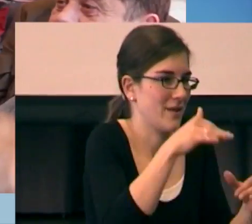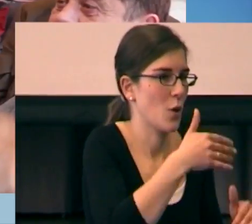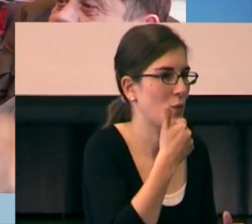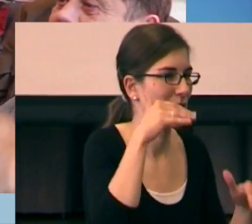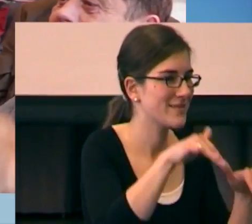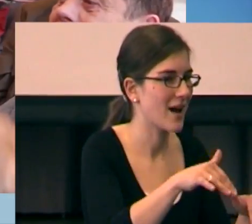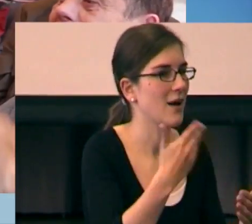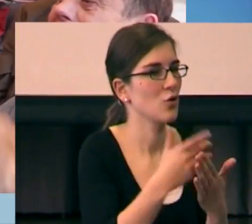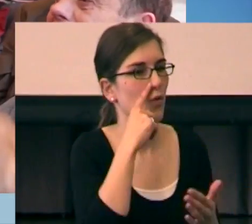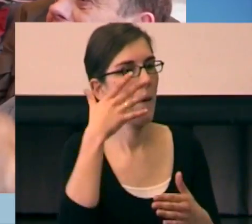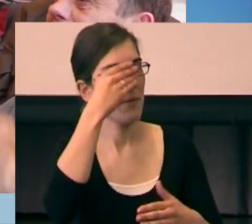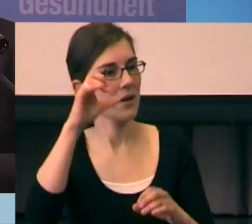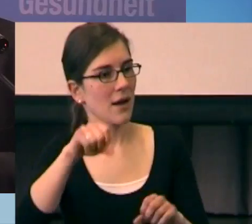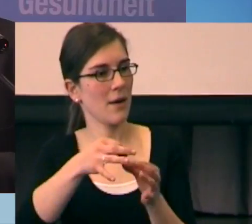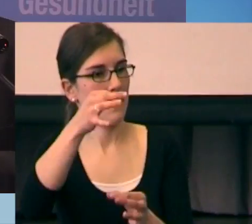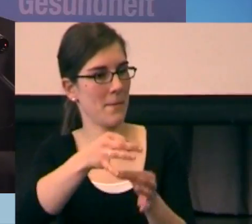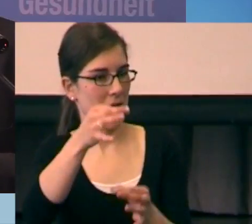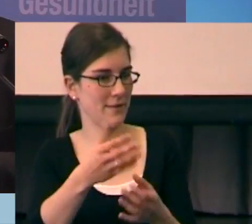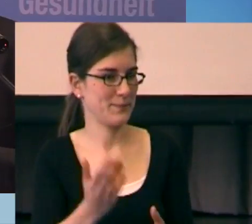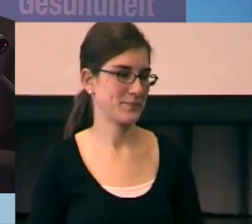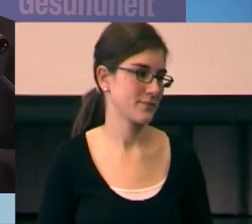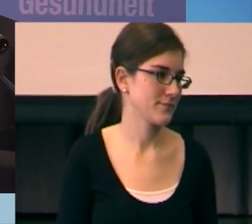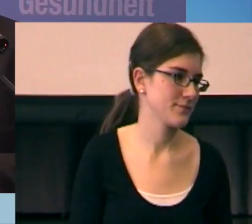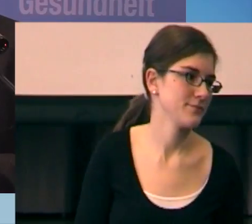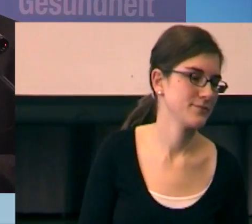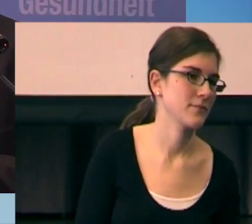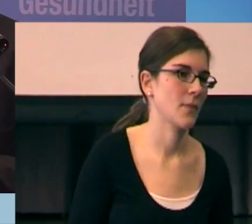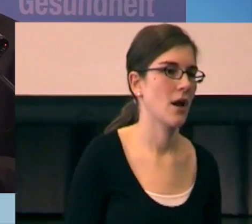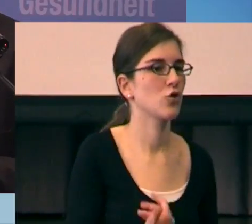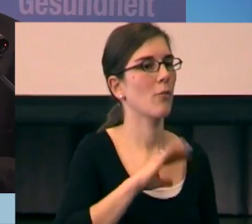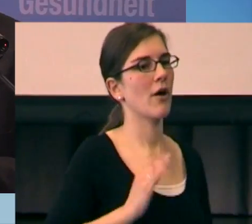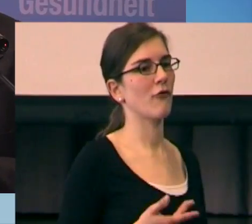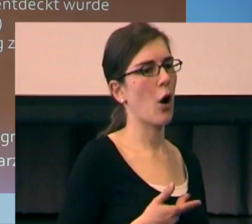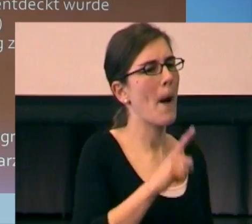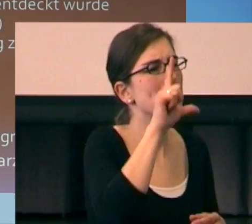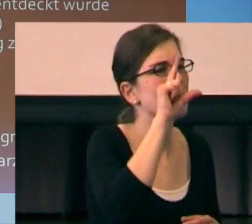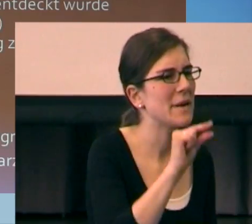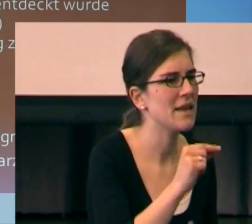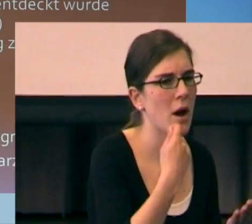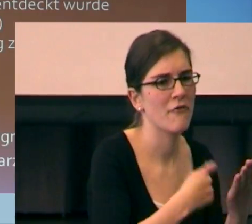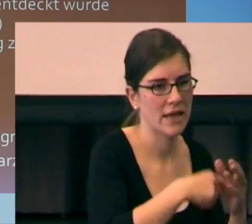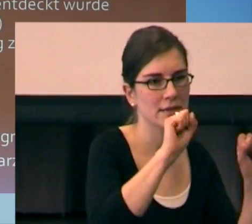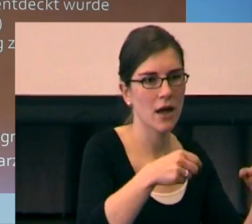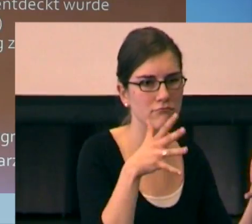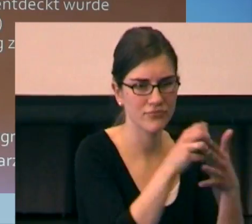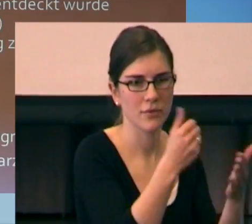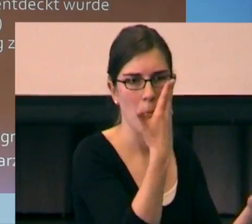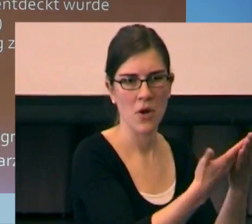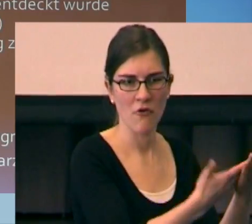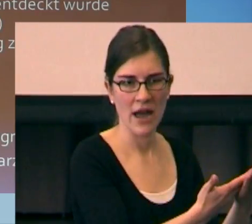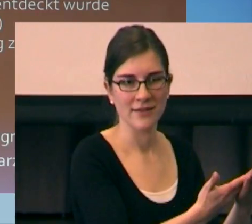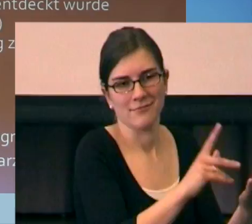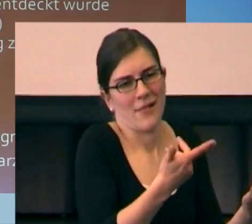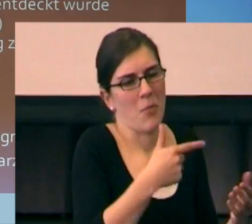minimalste Prostata-PSA-Werte nachweisen. Die haben aber keinen gesundheitlichen Wert. Prostata-spezifisches